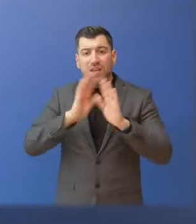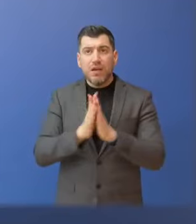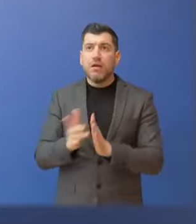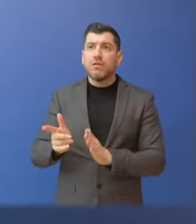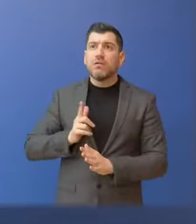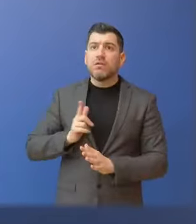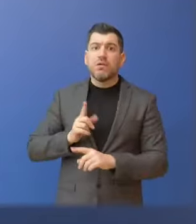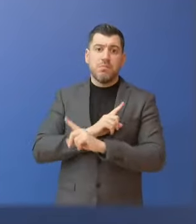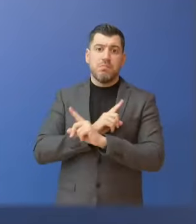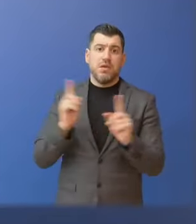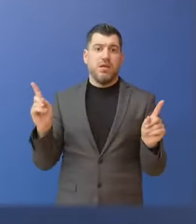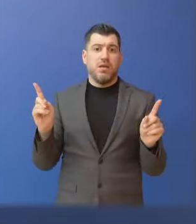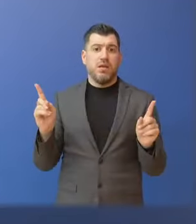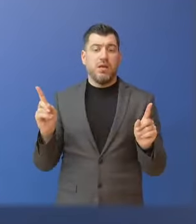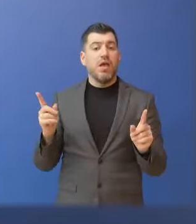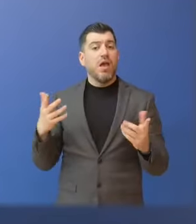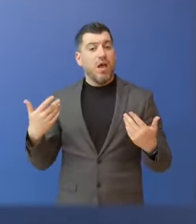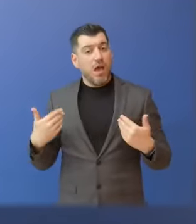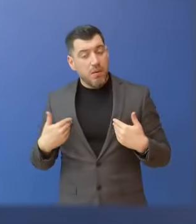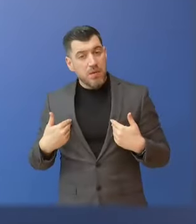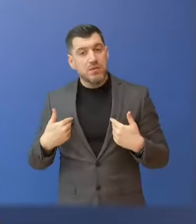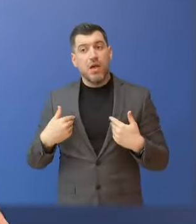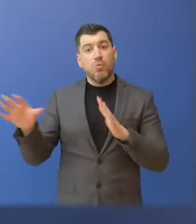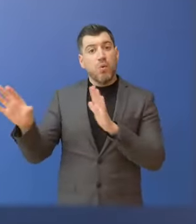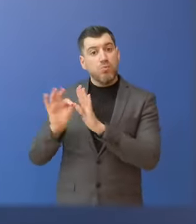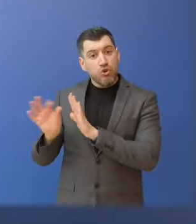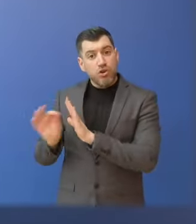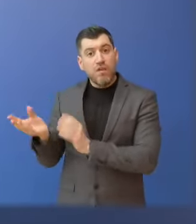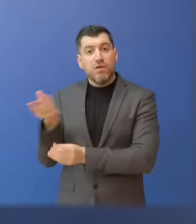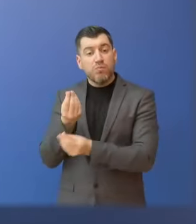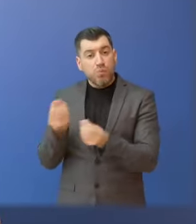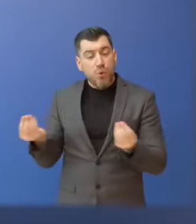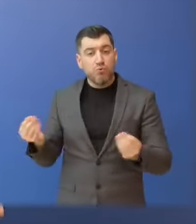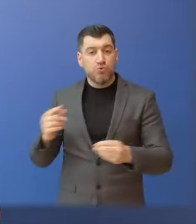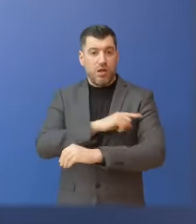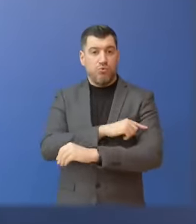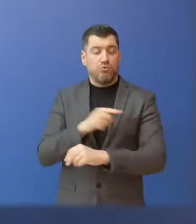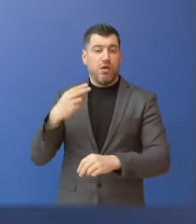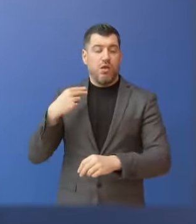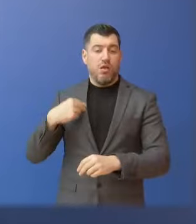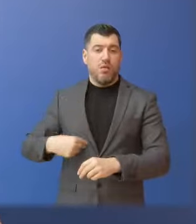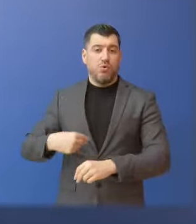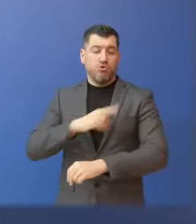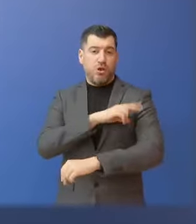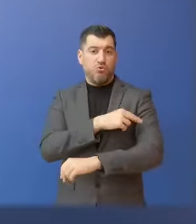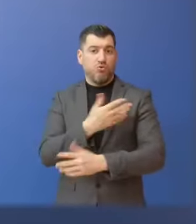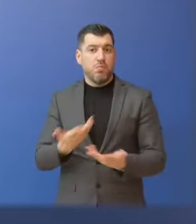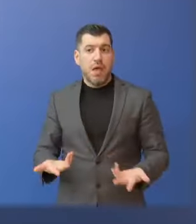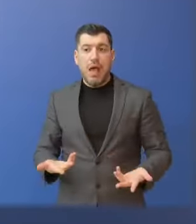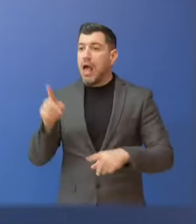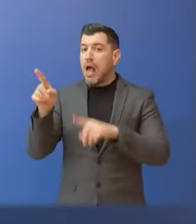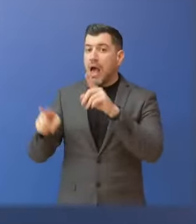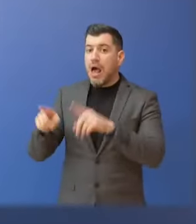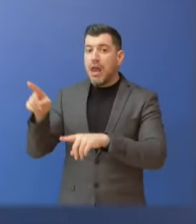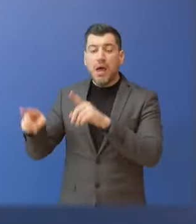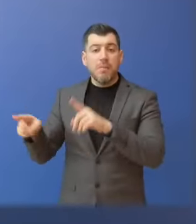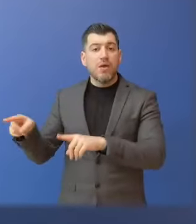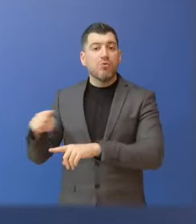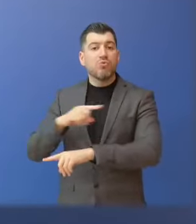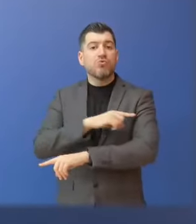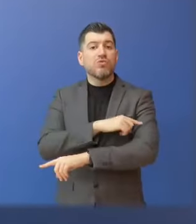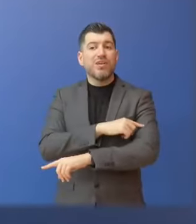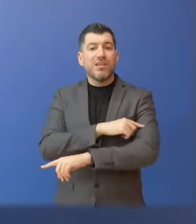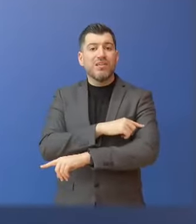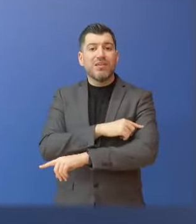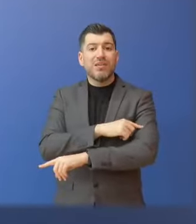νοσοκομεία αλλά έχουνε βγει πάρα πολλές προκηρύξεις οι οποίες έχουνε βγει άγονες γιατί για κάποιους γιατρούς και ειδικά νέους ίσως δεν είναι